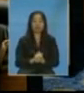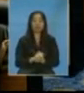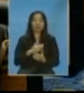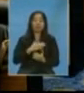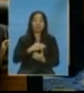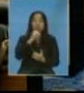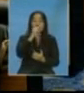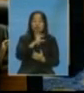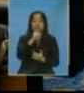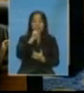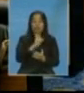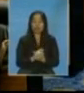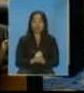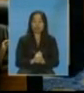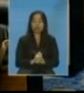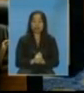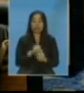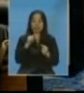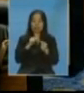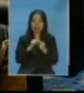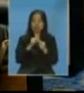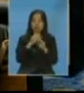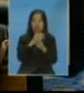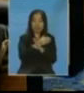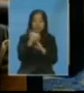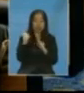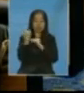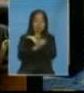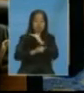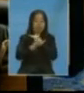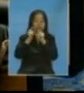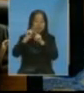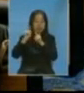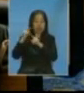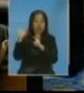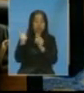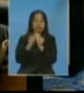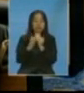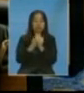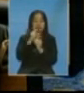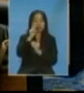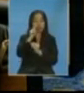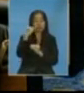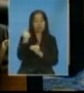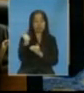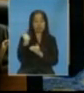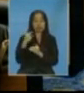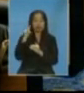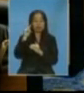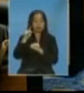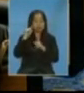นะครับว่าในขณะนั้นเนี่ยหลายประเทศก็กู้เงินมากกว่าเราหรือใกล้เคียงเ